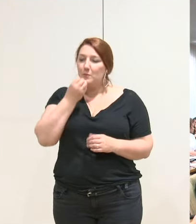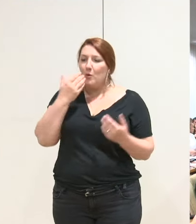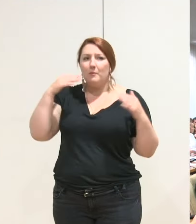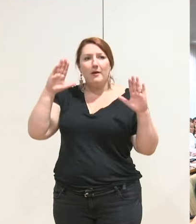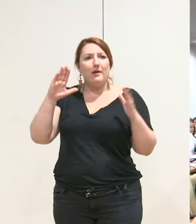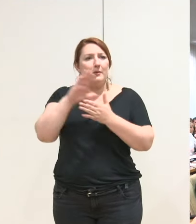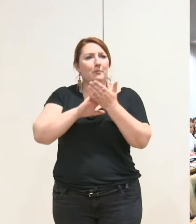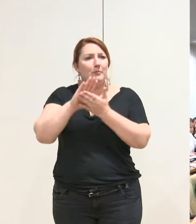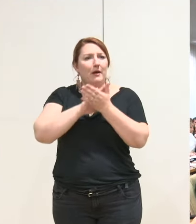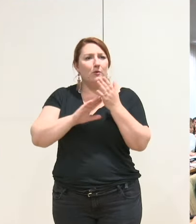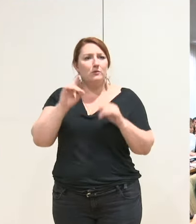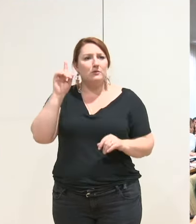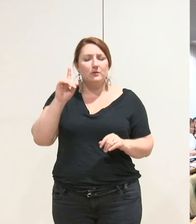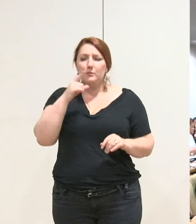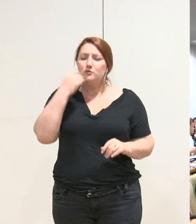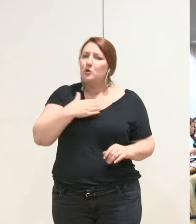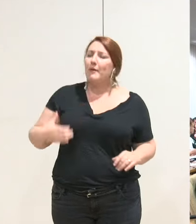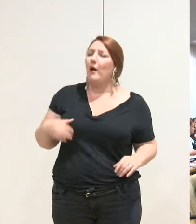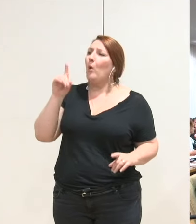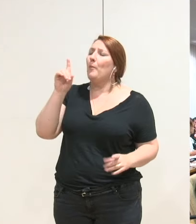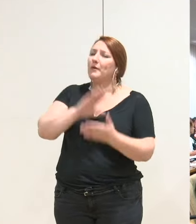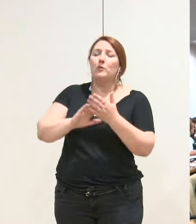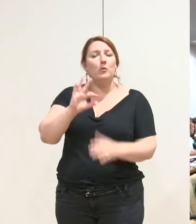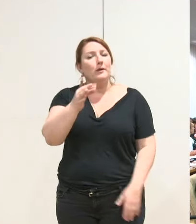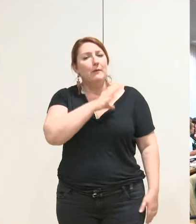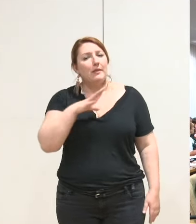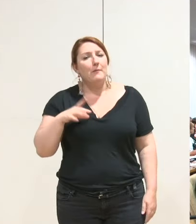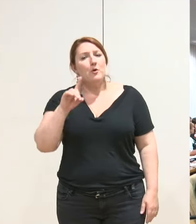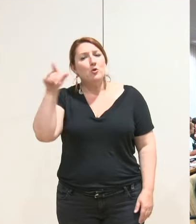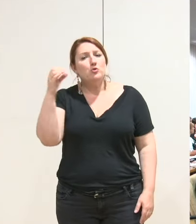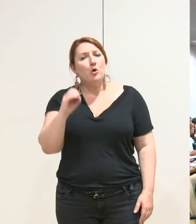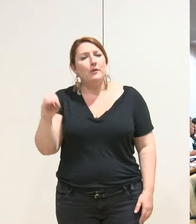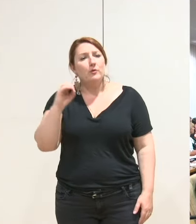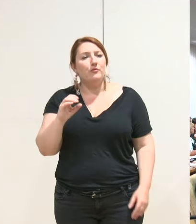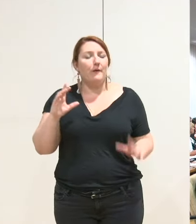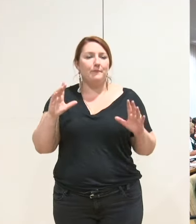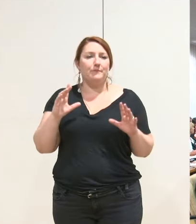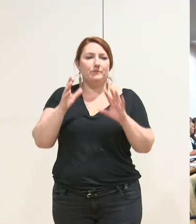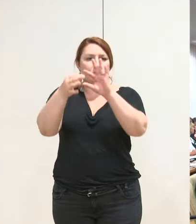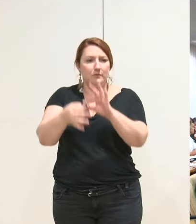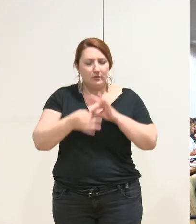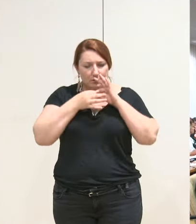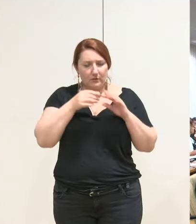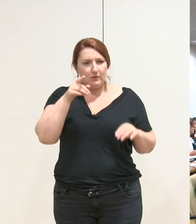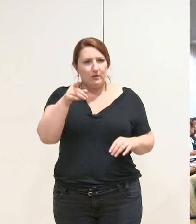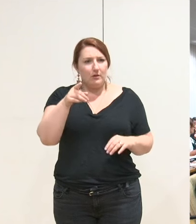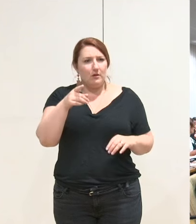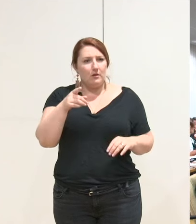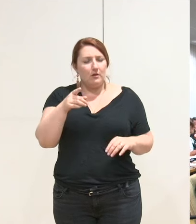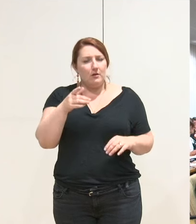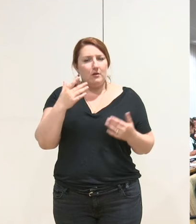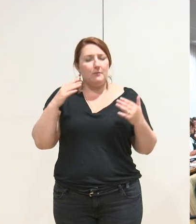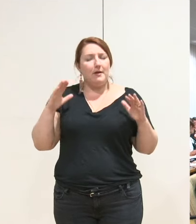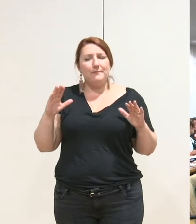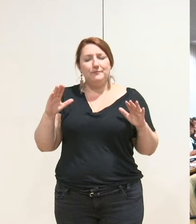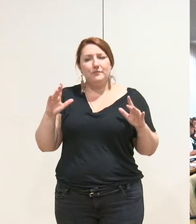part merci oui juste je voulais juste enfin rebondir un peu sur cette question